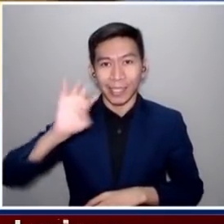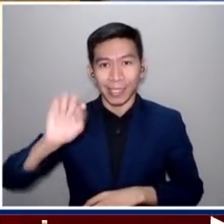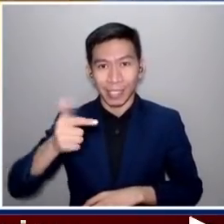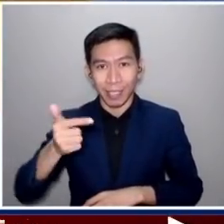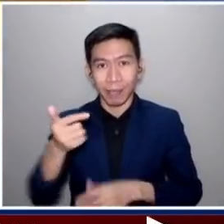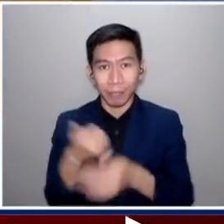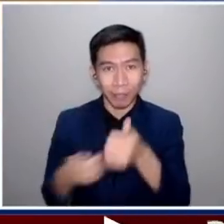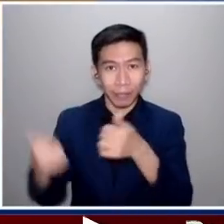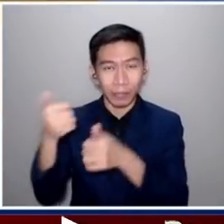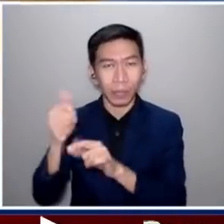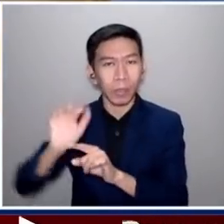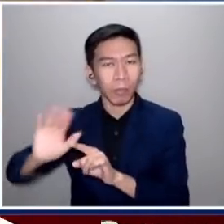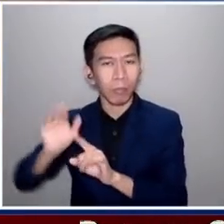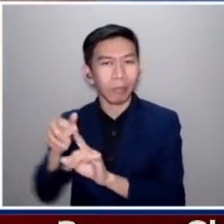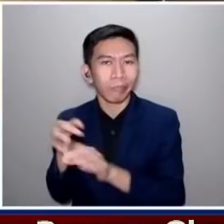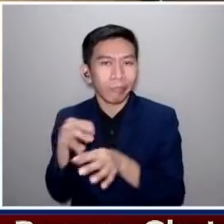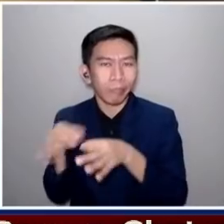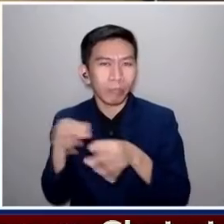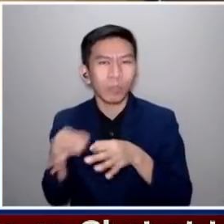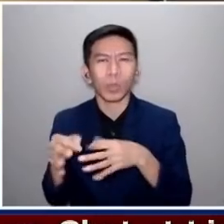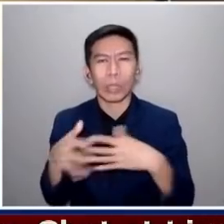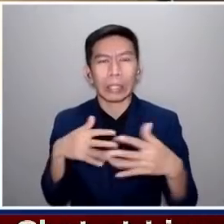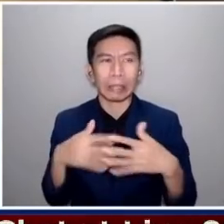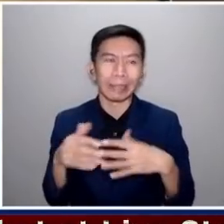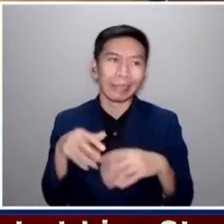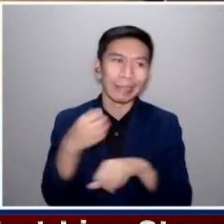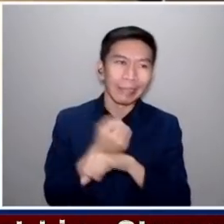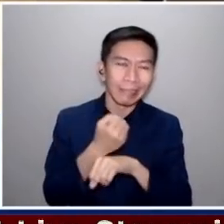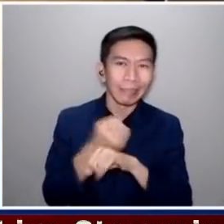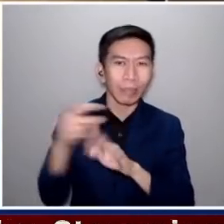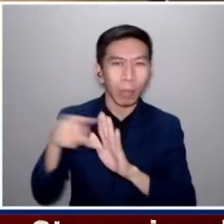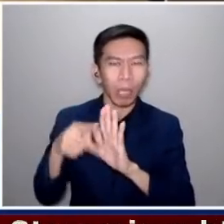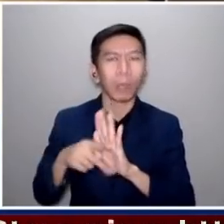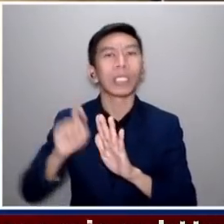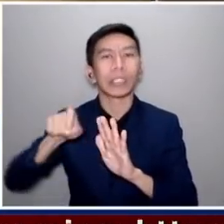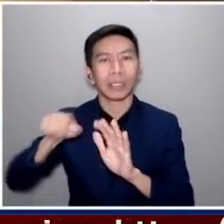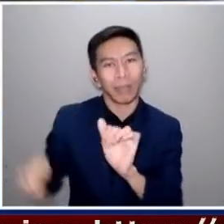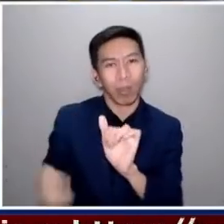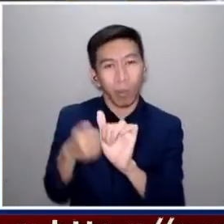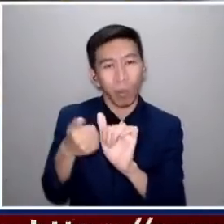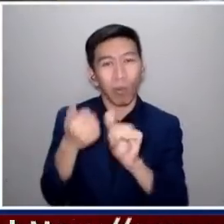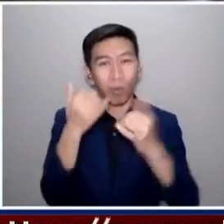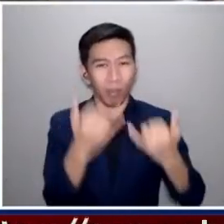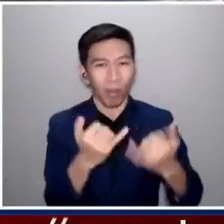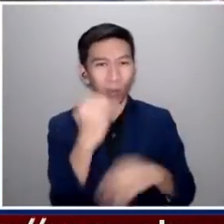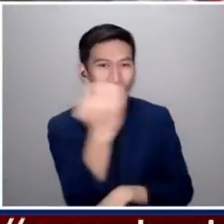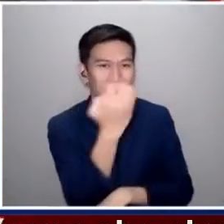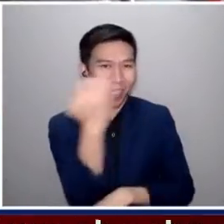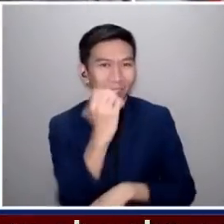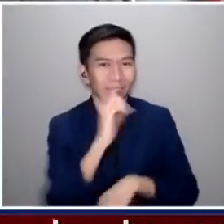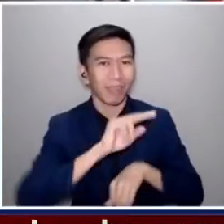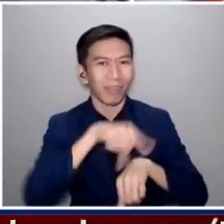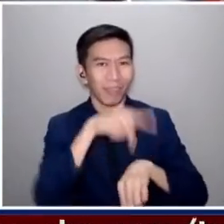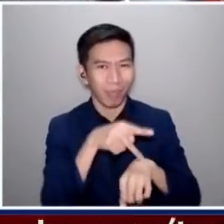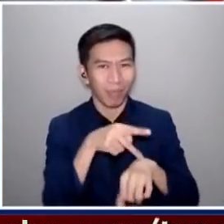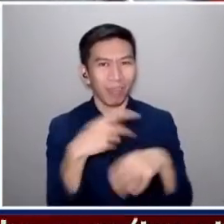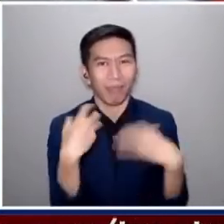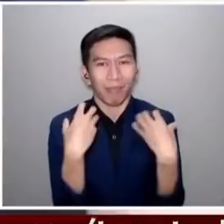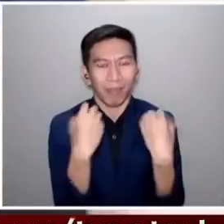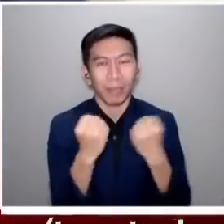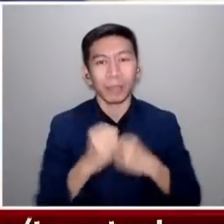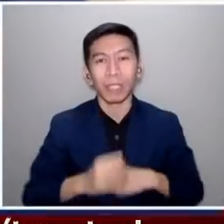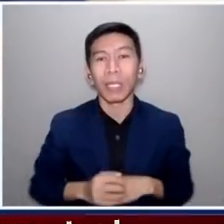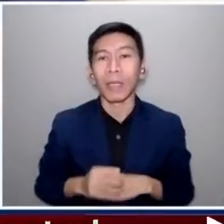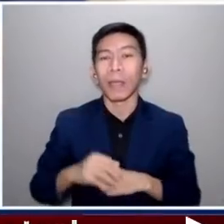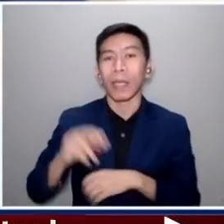pulisiya, kailangang ipatupad dahil nasa public health emergency ang bansa. Ang Maynila, support naman sa mga